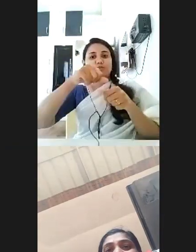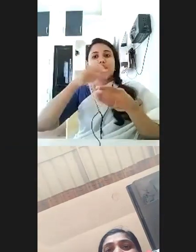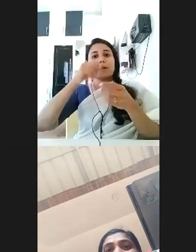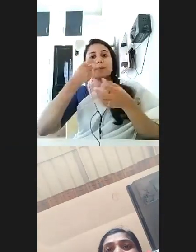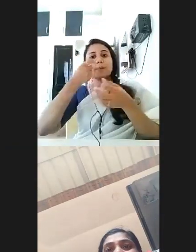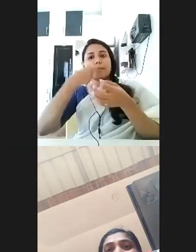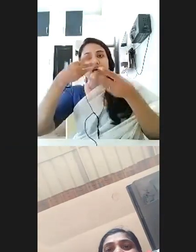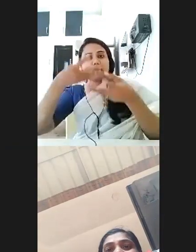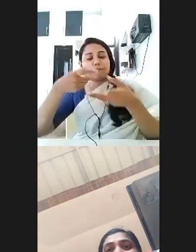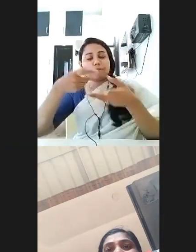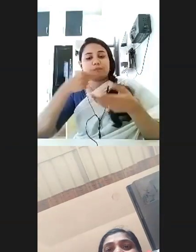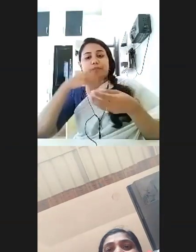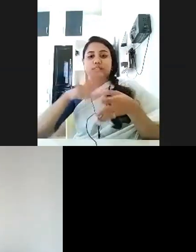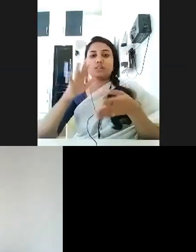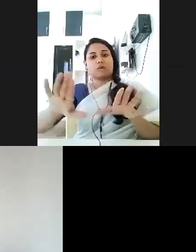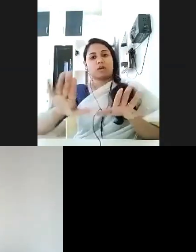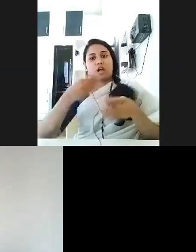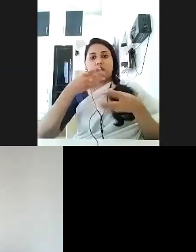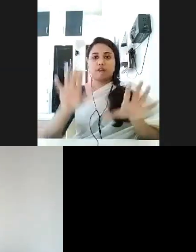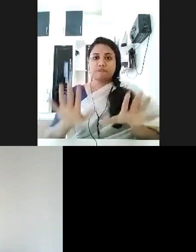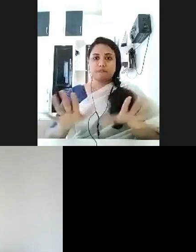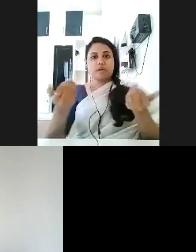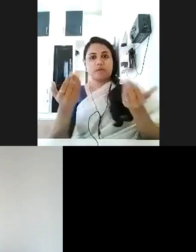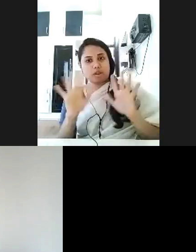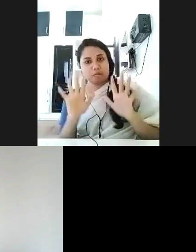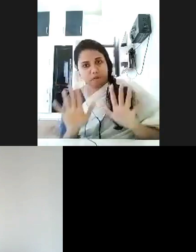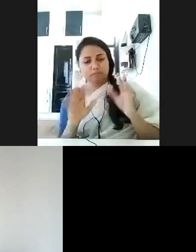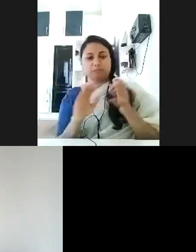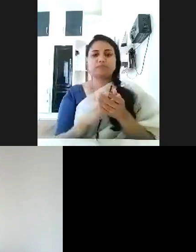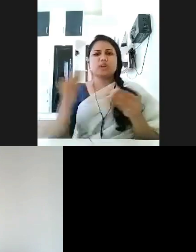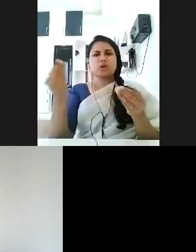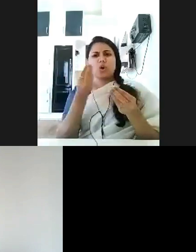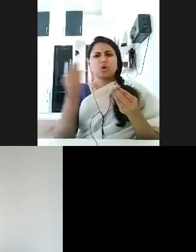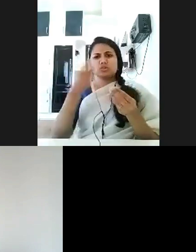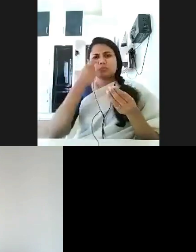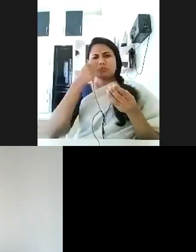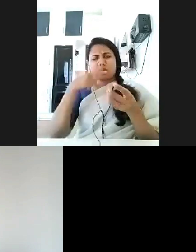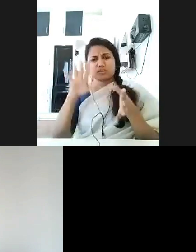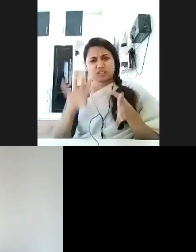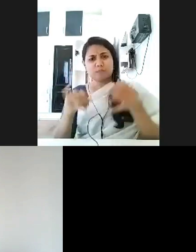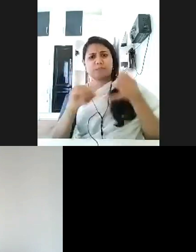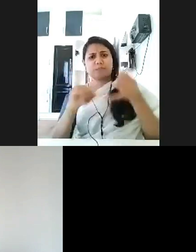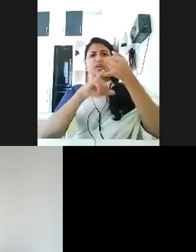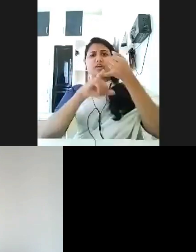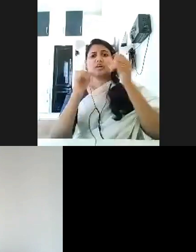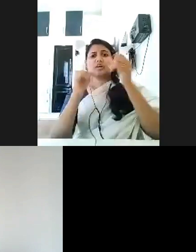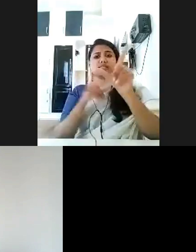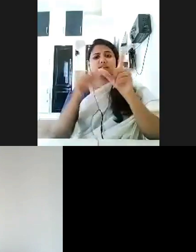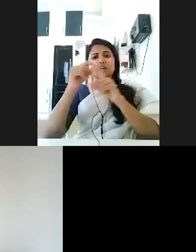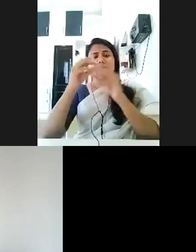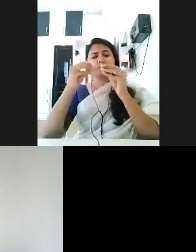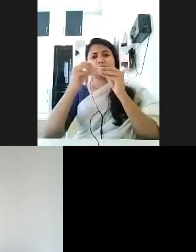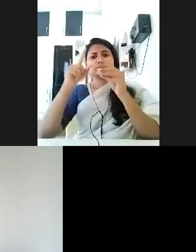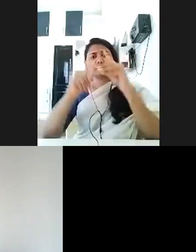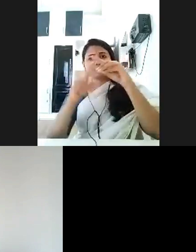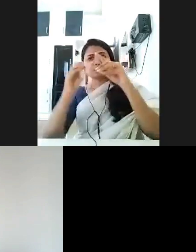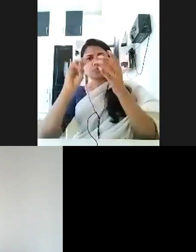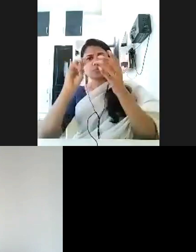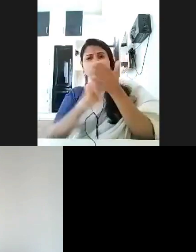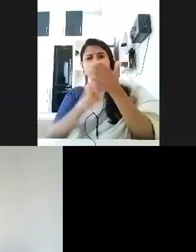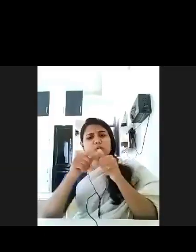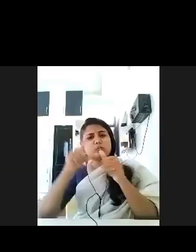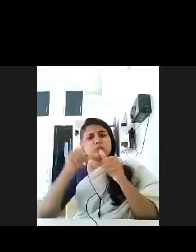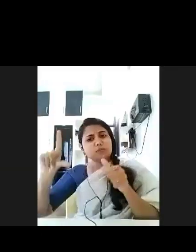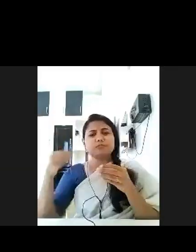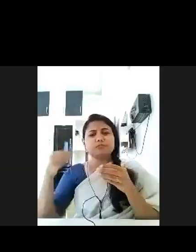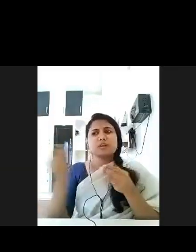പറഞ്ഞ മരുന്നാണ്. വേറെയും ചില മരുന്നുകളൊക്കെ നമ്മൾ ട്രൈ ചെയ്തിട്ടുണ്ട്, സാൽബ്യൂട്ടമോൾ, പൈരിഡോസ്റ്റിഗ്മിൻ. ബട്ട് അതിൽ വലിയൊരു